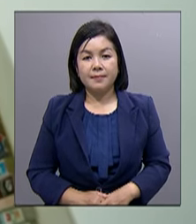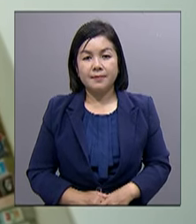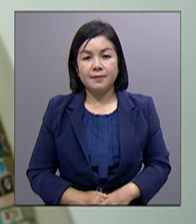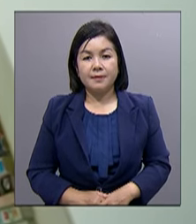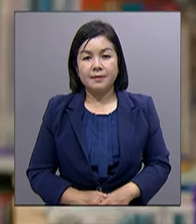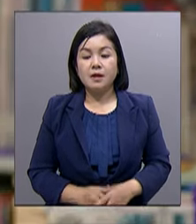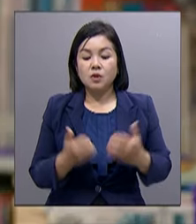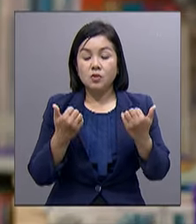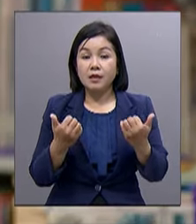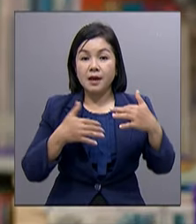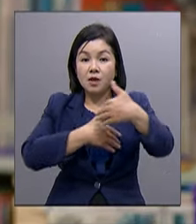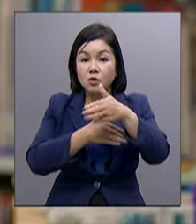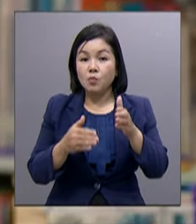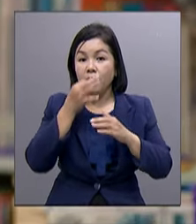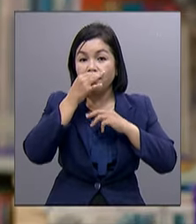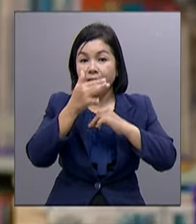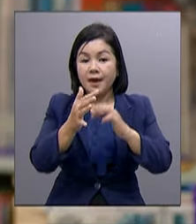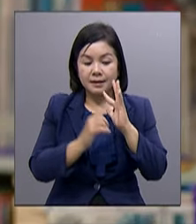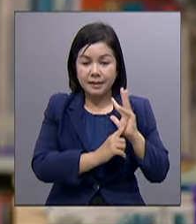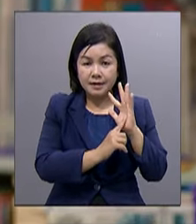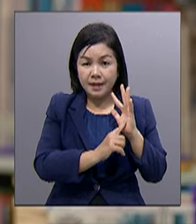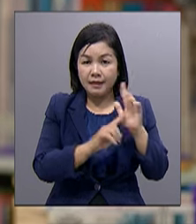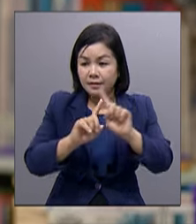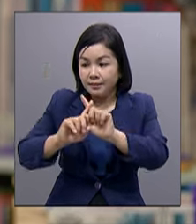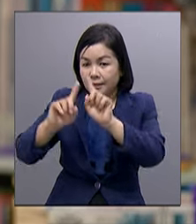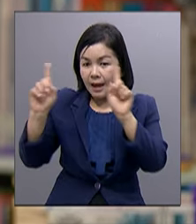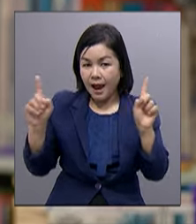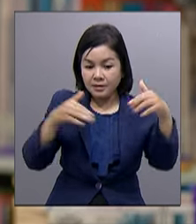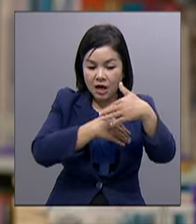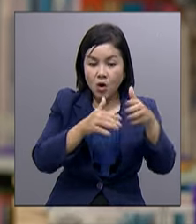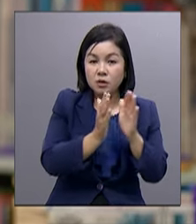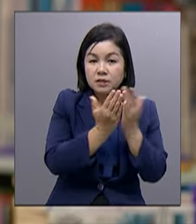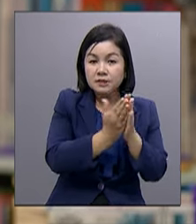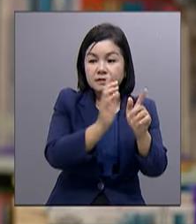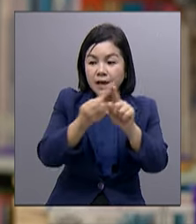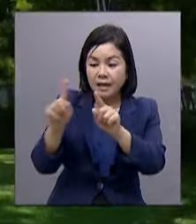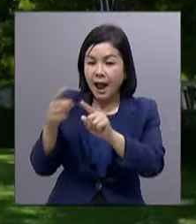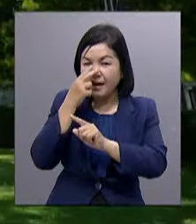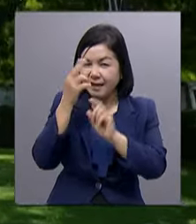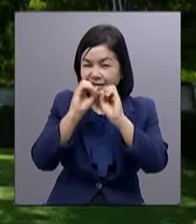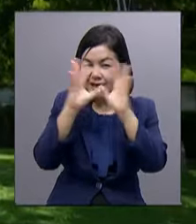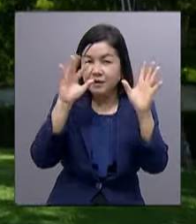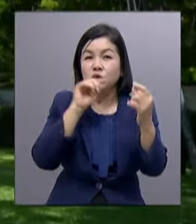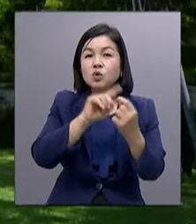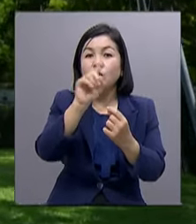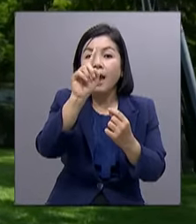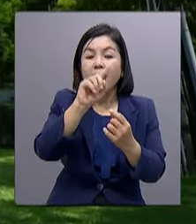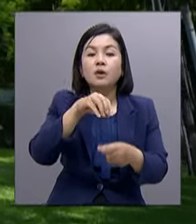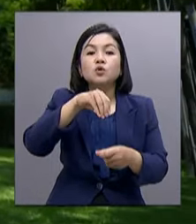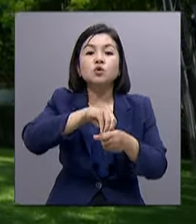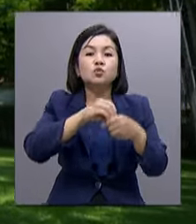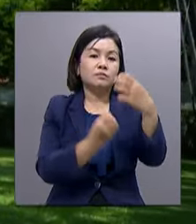สำหรับห้องสมุดบางขุนเทียนนะคะที่แตกต่างจากห้องสมุดทั่วๆไปที่เห็นได้ชัดก็คือว่าจะอยู่ภายในสว